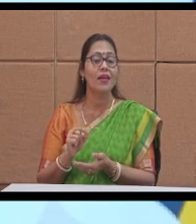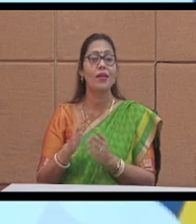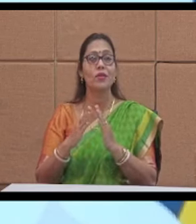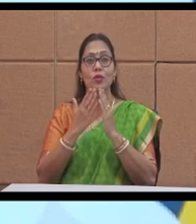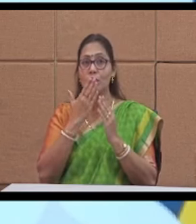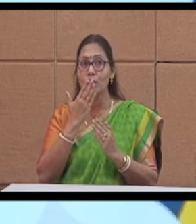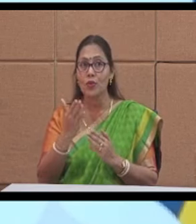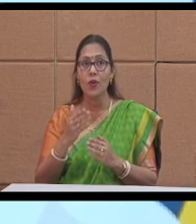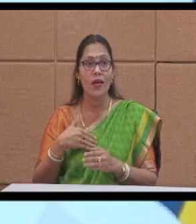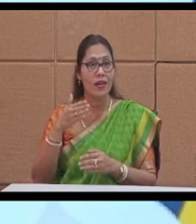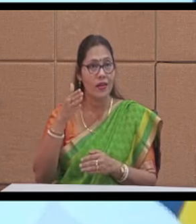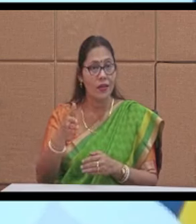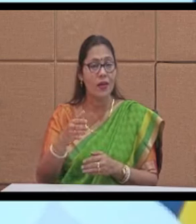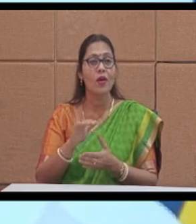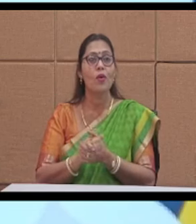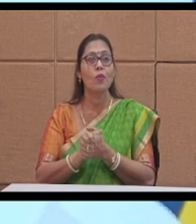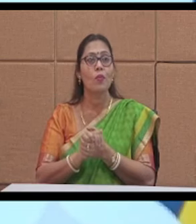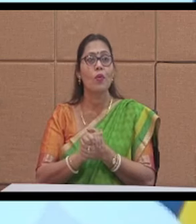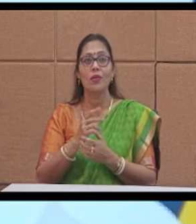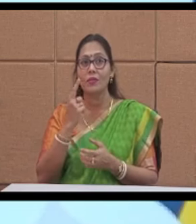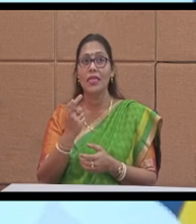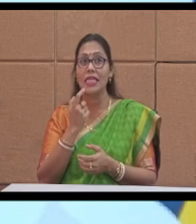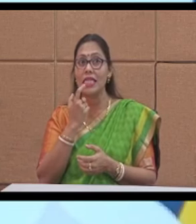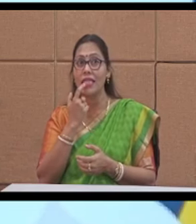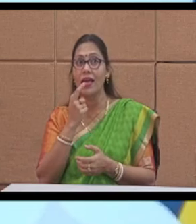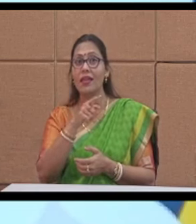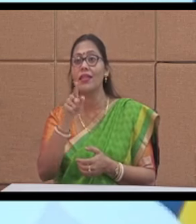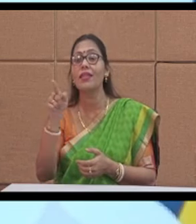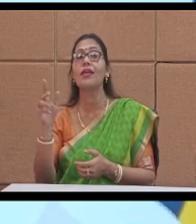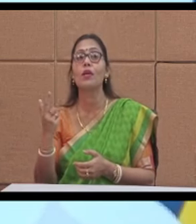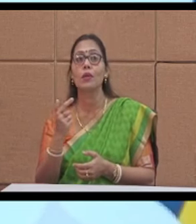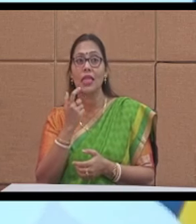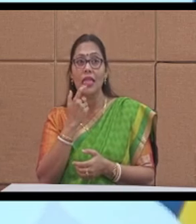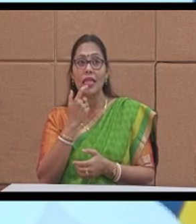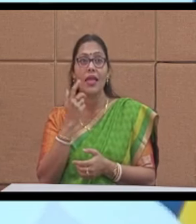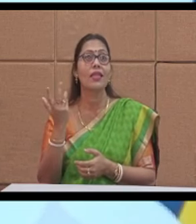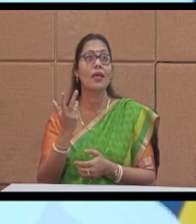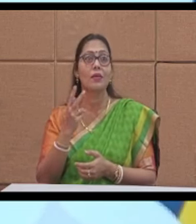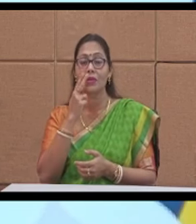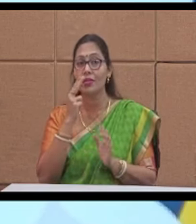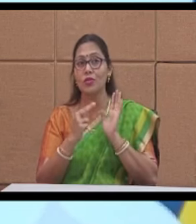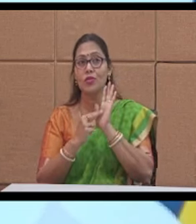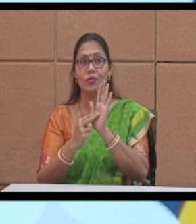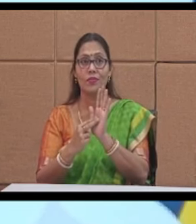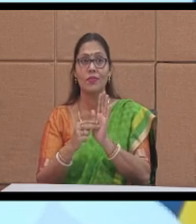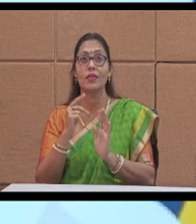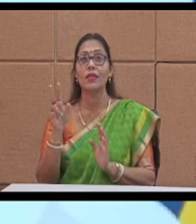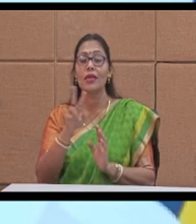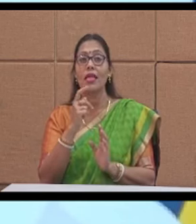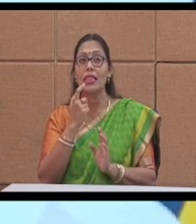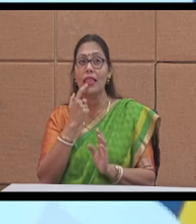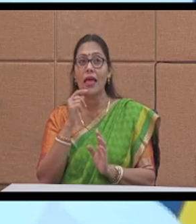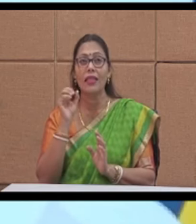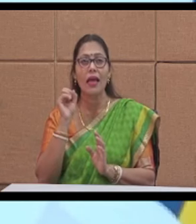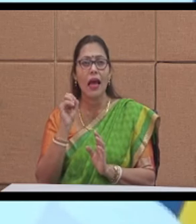বিদ্যালয়ে গিয়ে একটু বন্ধুদের দাঁত দেখাতে বলবে আর তোমার দাঁতটাও তাদের দেখাবে দুজনে